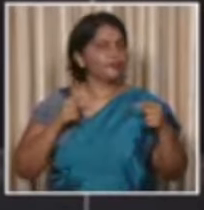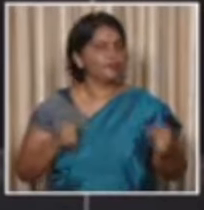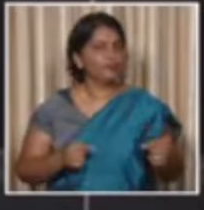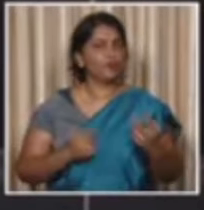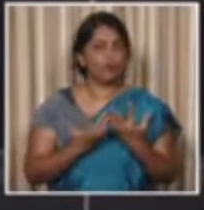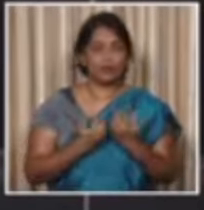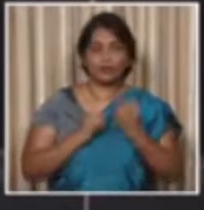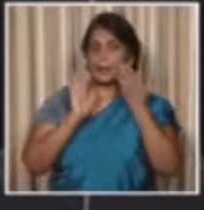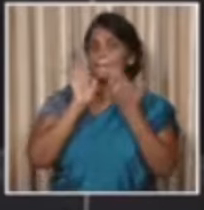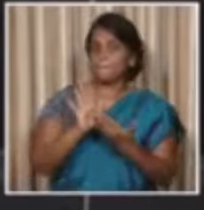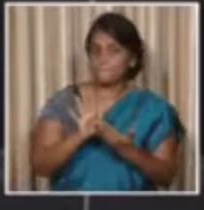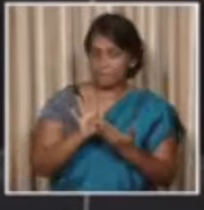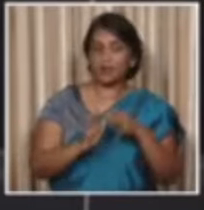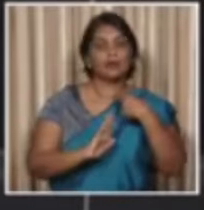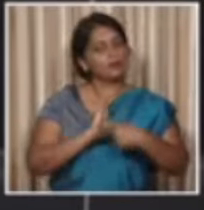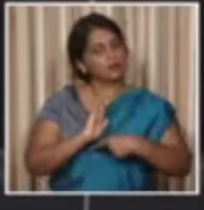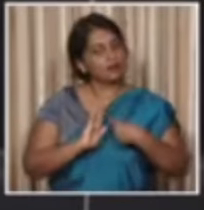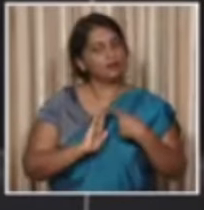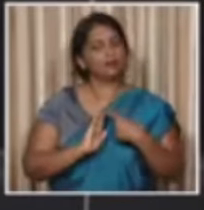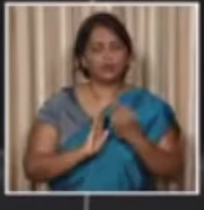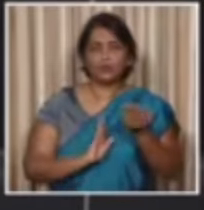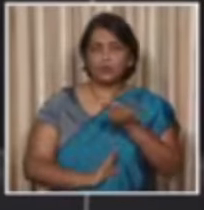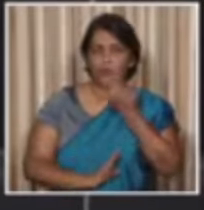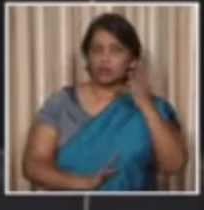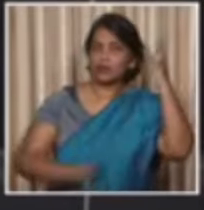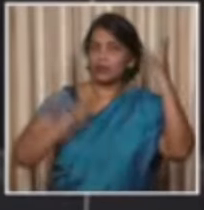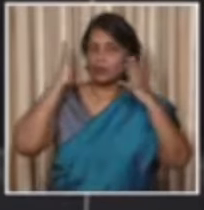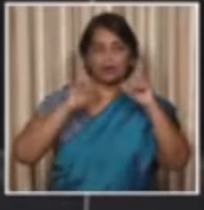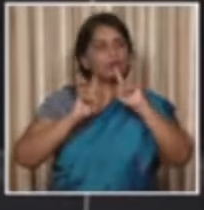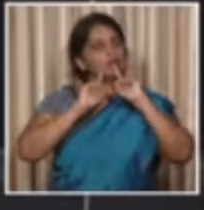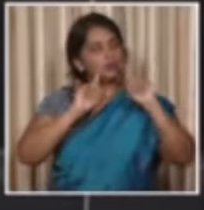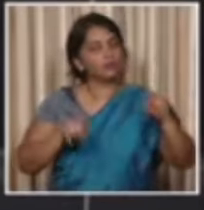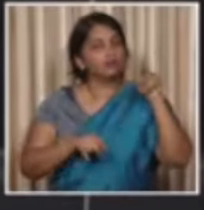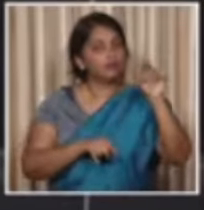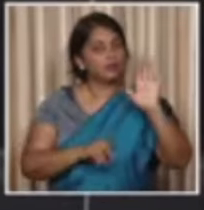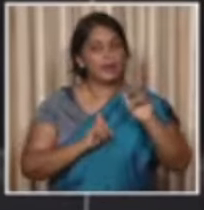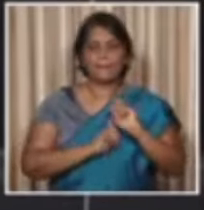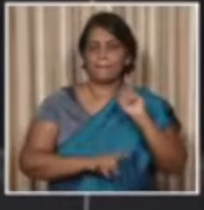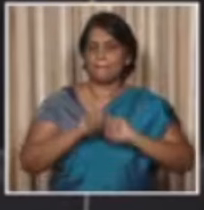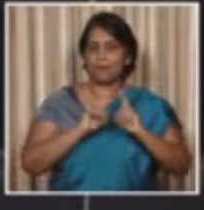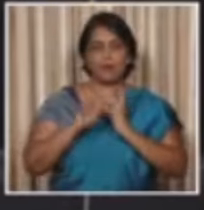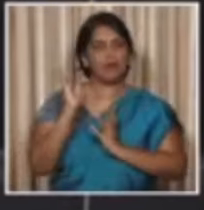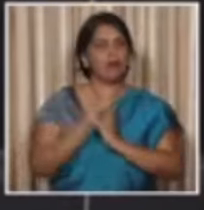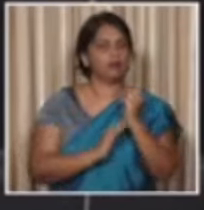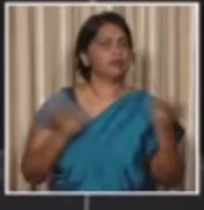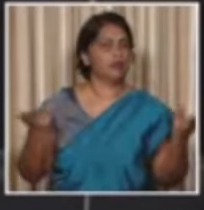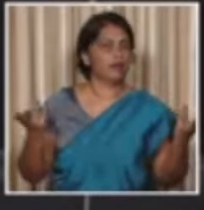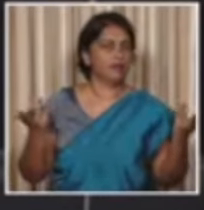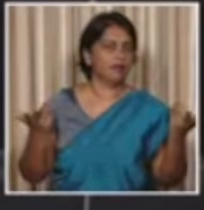විපක්ෂයට ඕනේ පෙන්වන්න රටට පුළුවන් නම් ලොවට කියන්න ඔවුන්ගේ පාර්ලිමේන්තු අයිතිවාසිකම් නැහැ